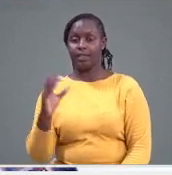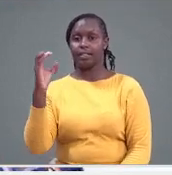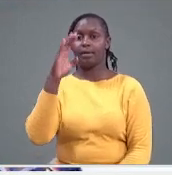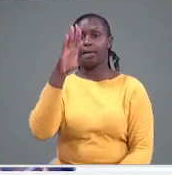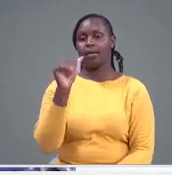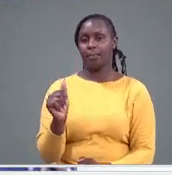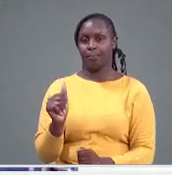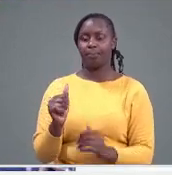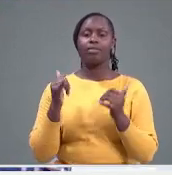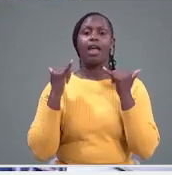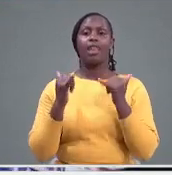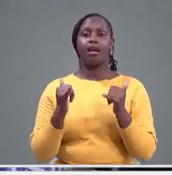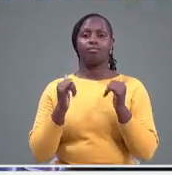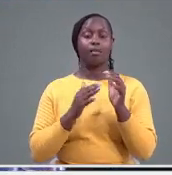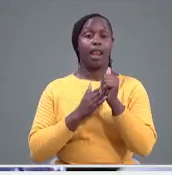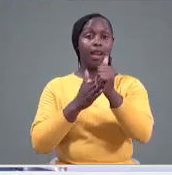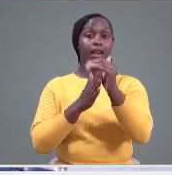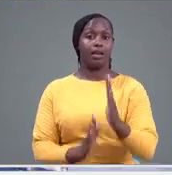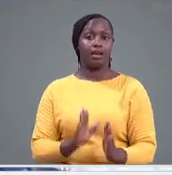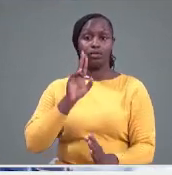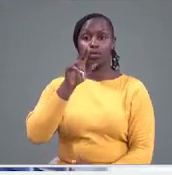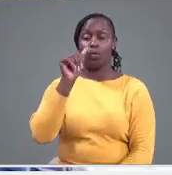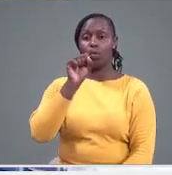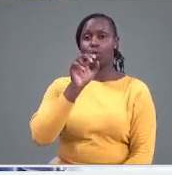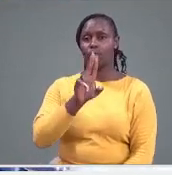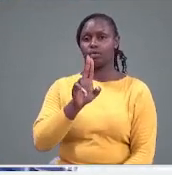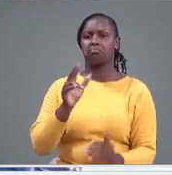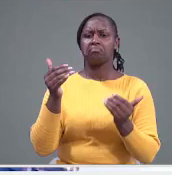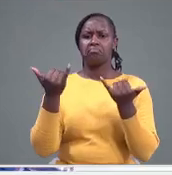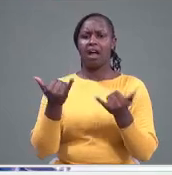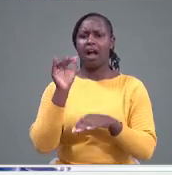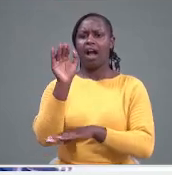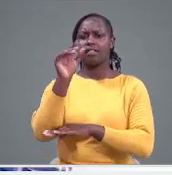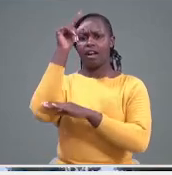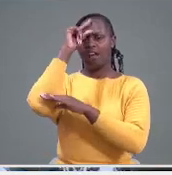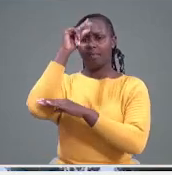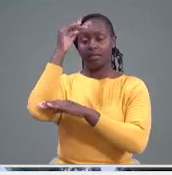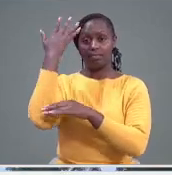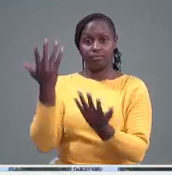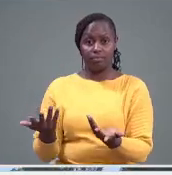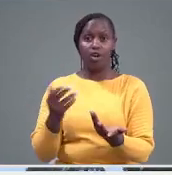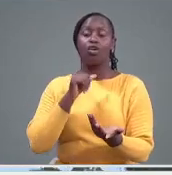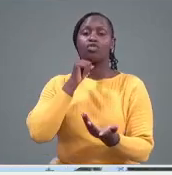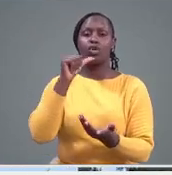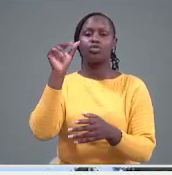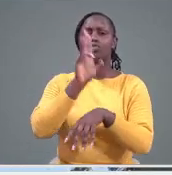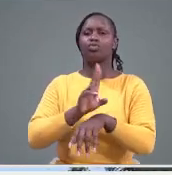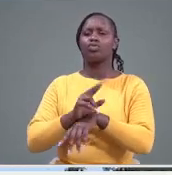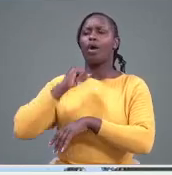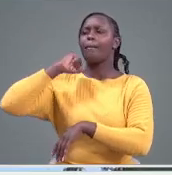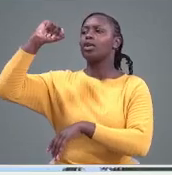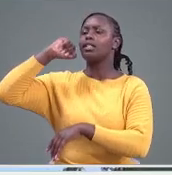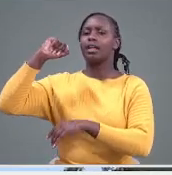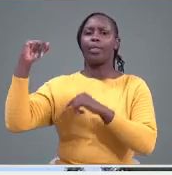2021-2025 CBA. Kwa sasa viongozi wa UWASU na KUSU wametahadharisha serikali kutotumia mgogoro wa kisiasa